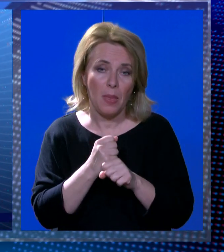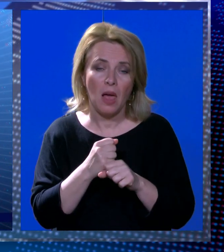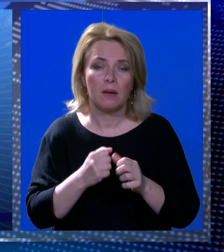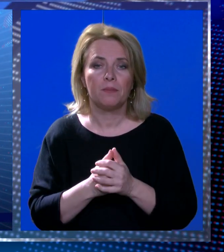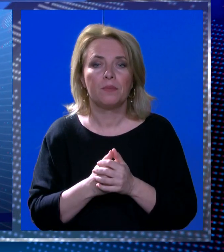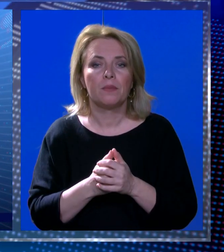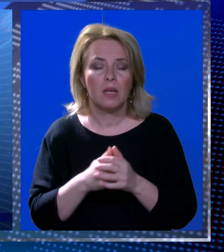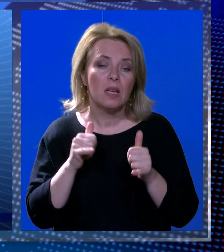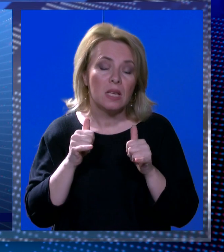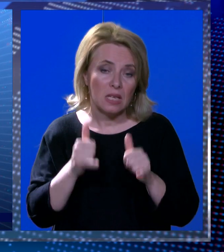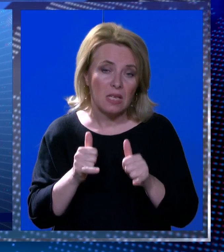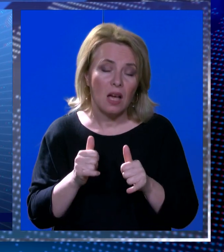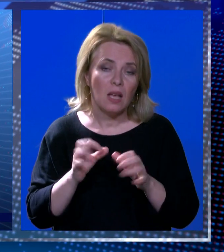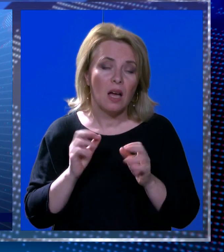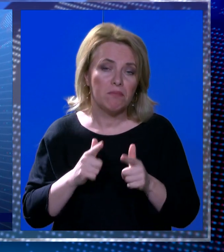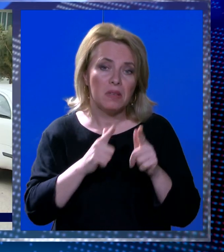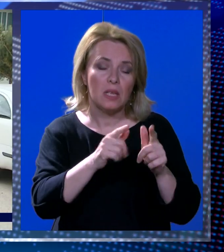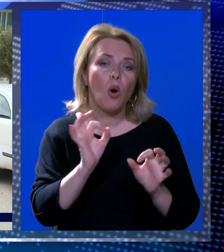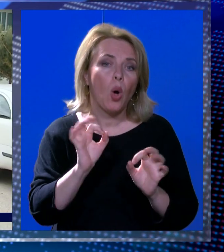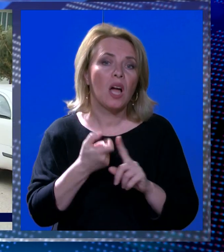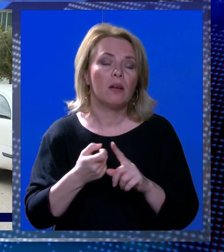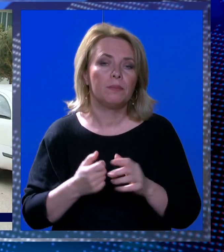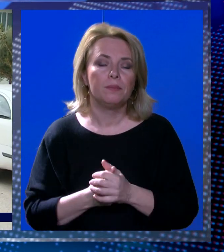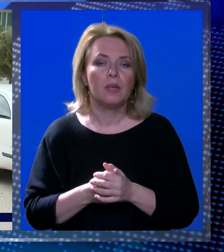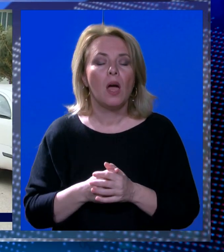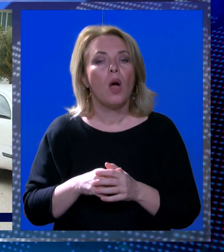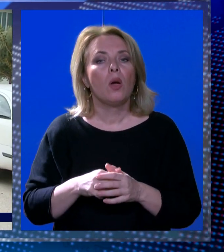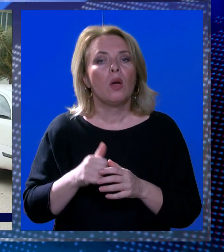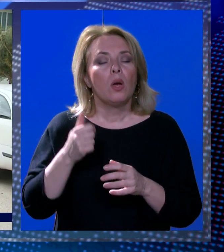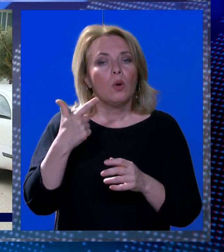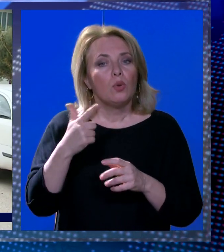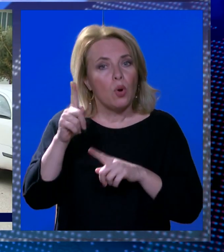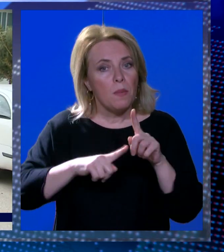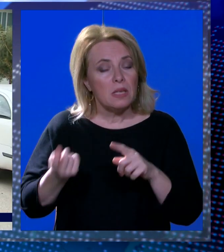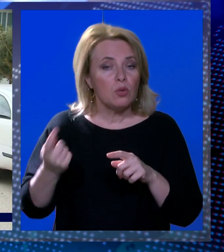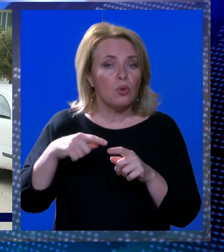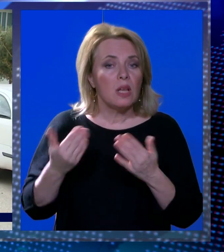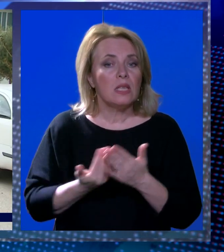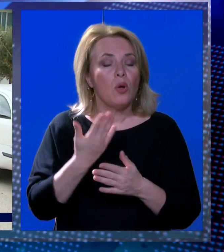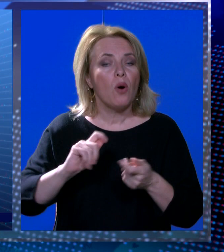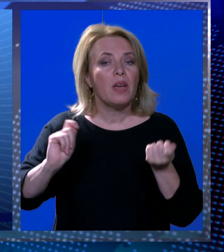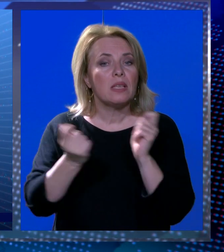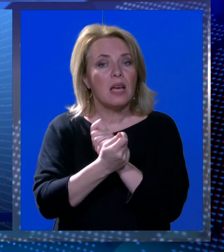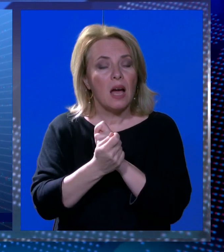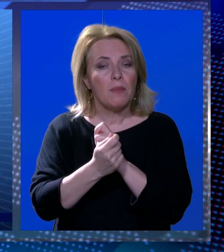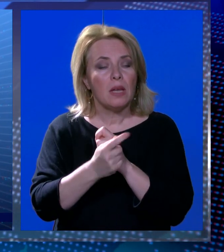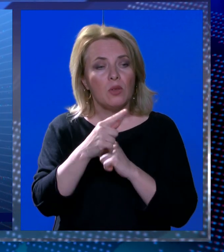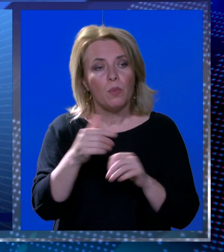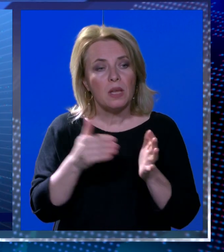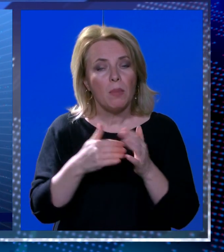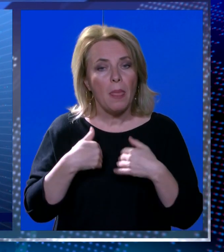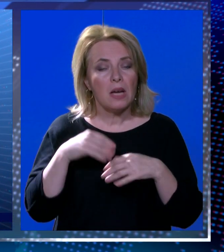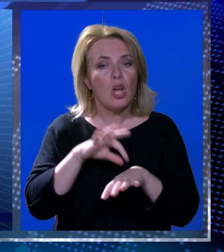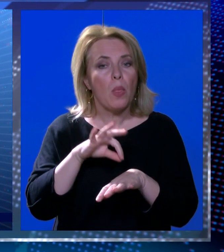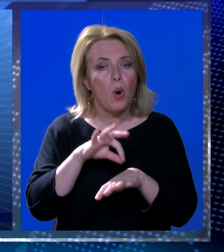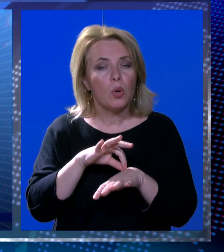radila i sve ide ok. Lakić otkriva kako u veljači stiže nova zamjena. Trebala bi biti naša